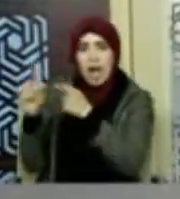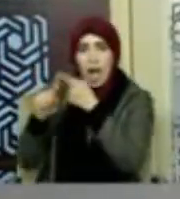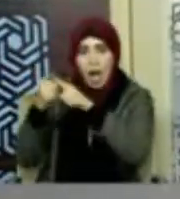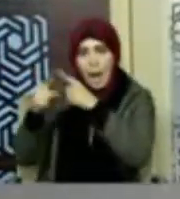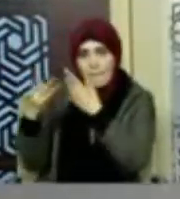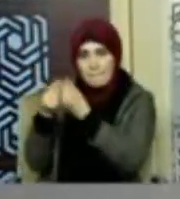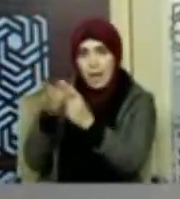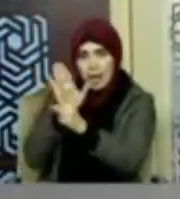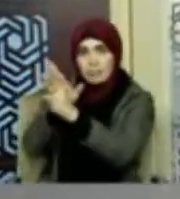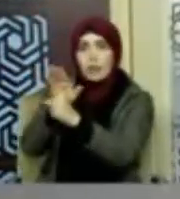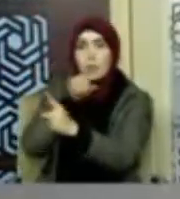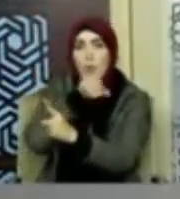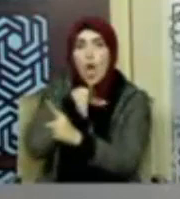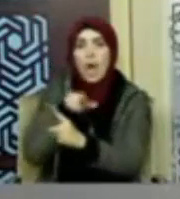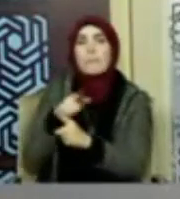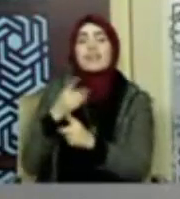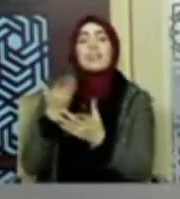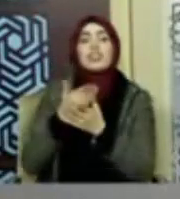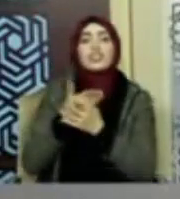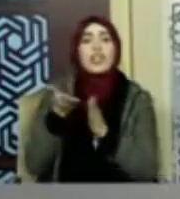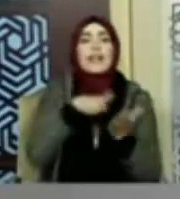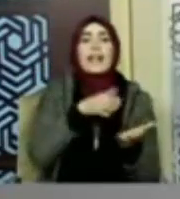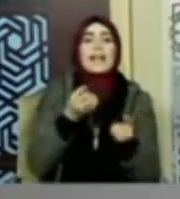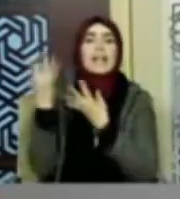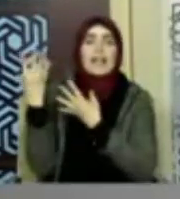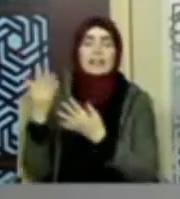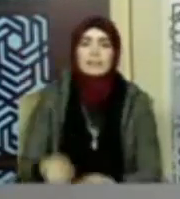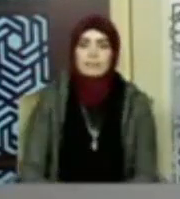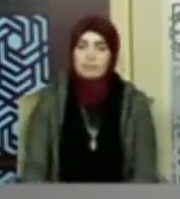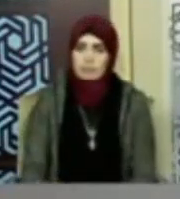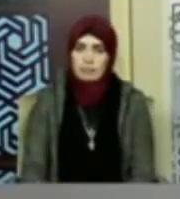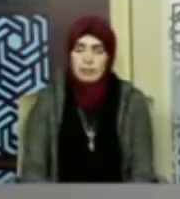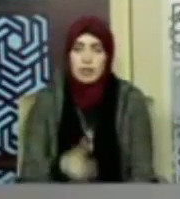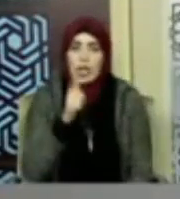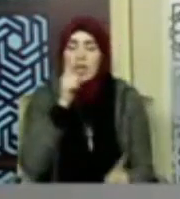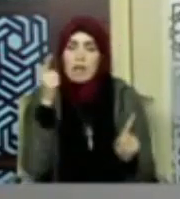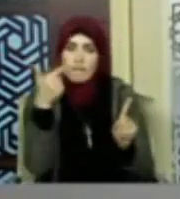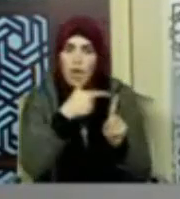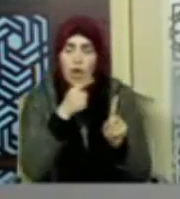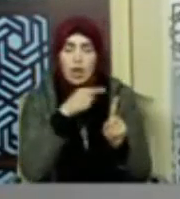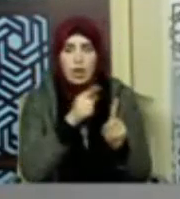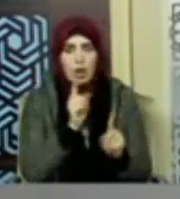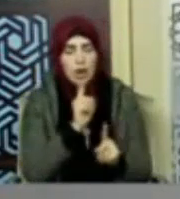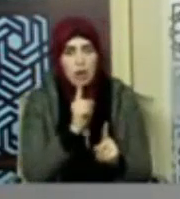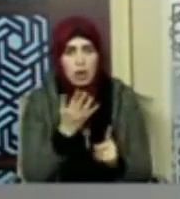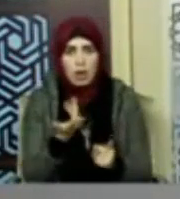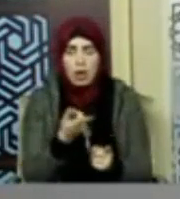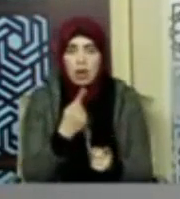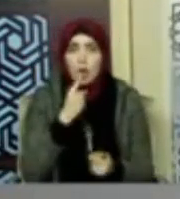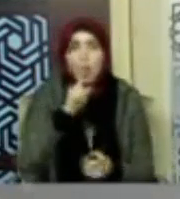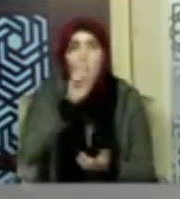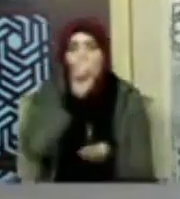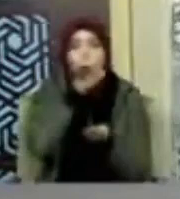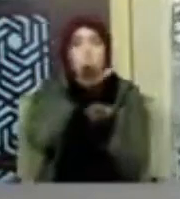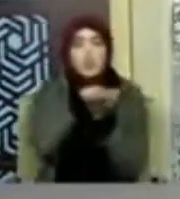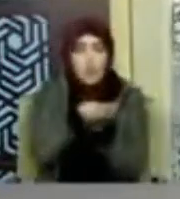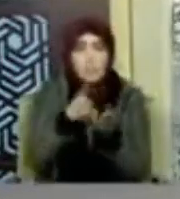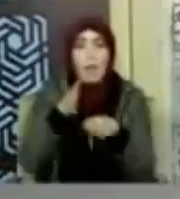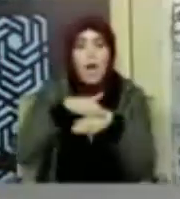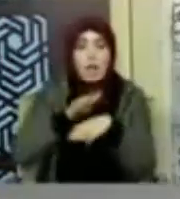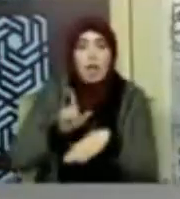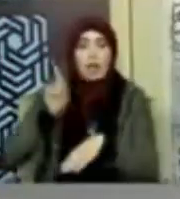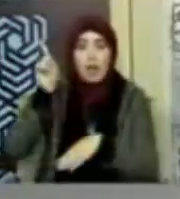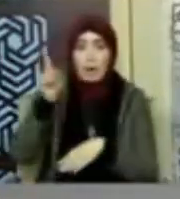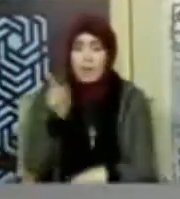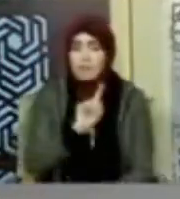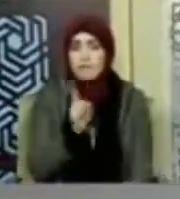فقال له سيدنا عمر بن الخطاب لا تأتل على الله يا عم، لا تقسم على الله، وهذا